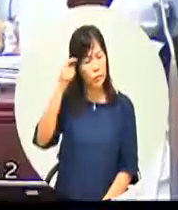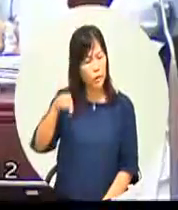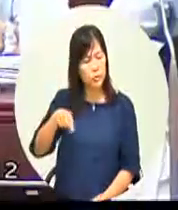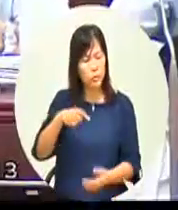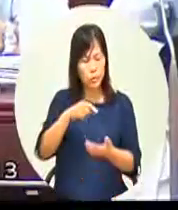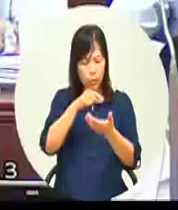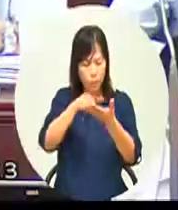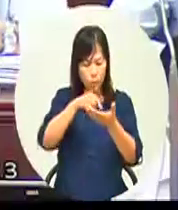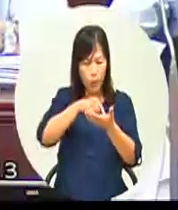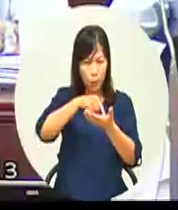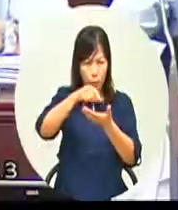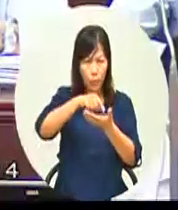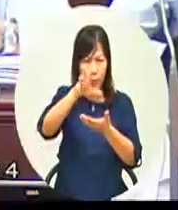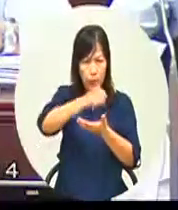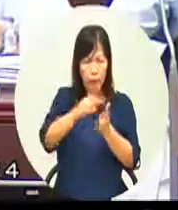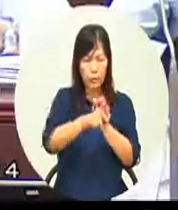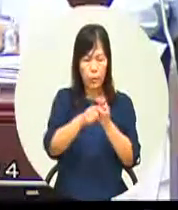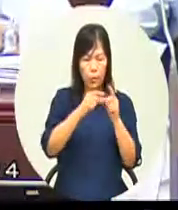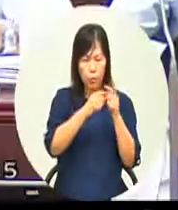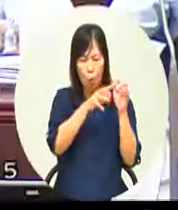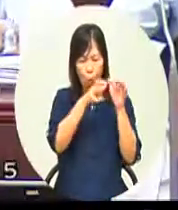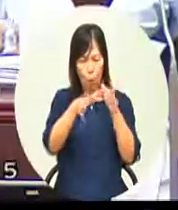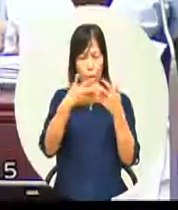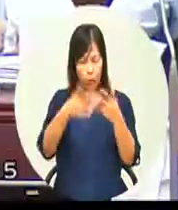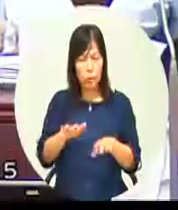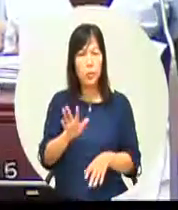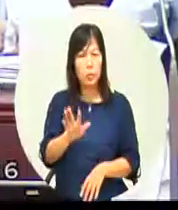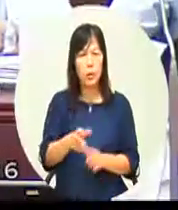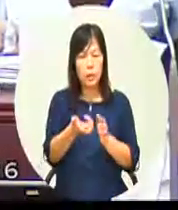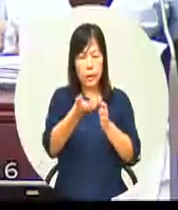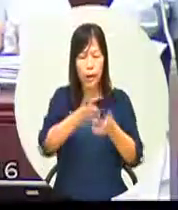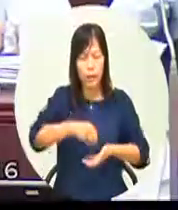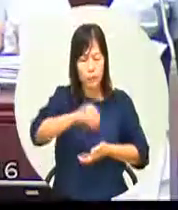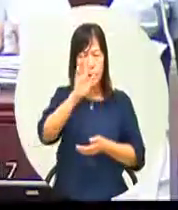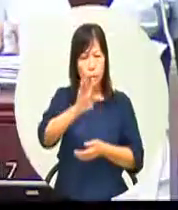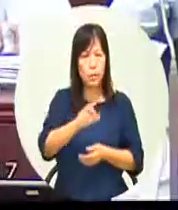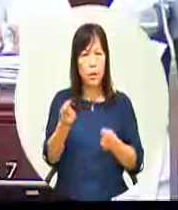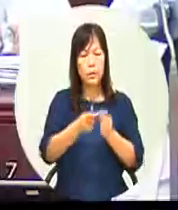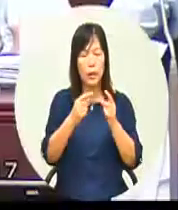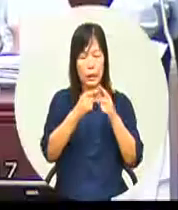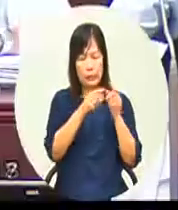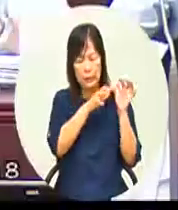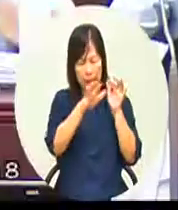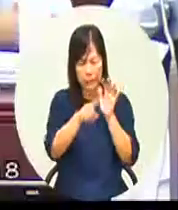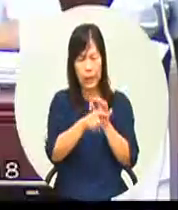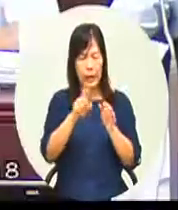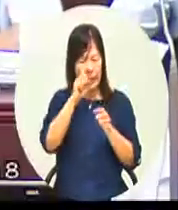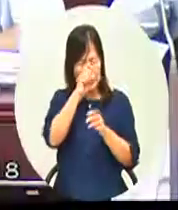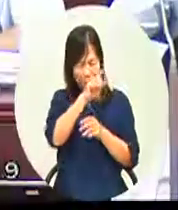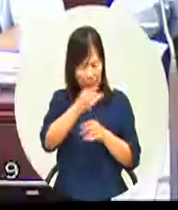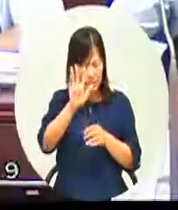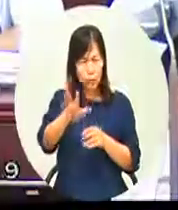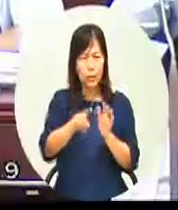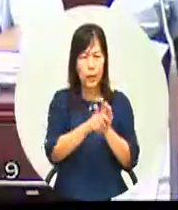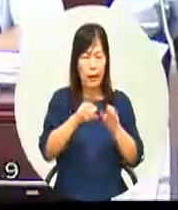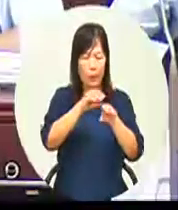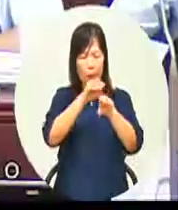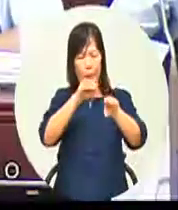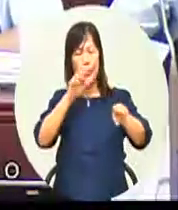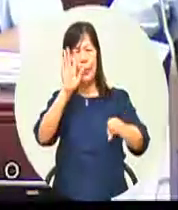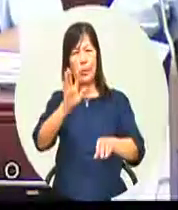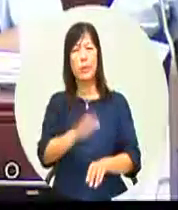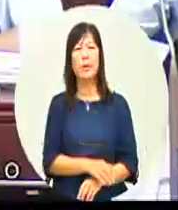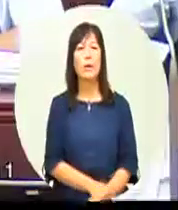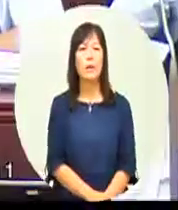发烧也带来了很多的人潮，就像刚新闻所提到的，它可能带来人潮，也带来了垃圾，也带来了塞车哈。